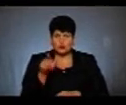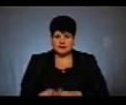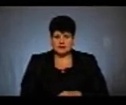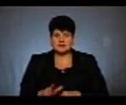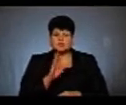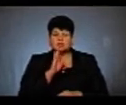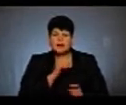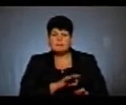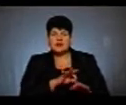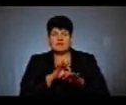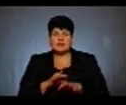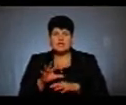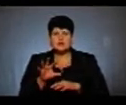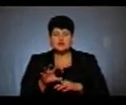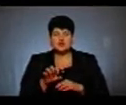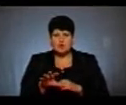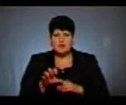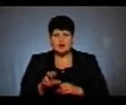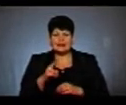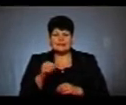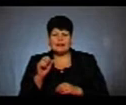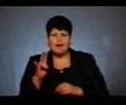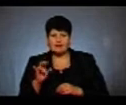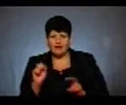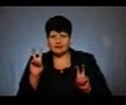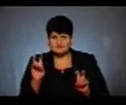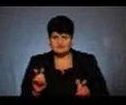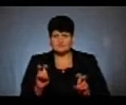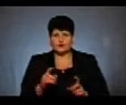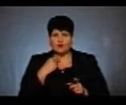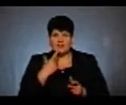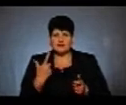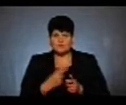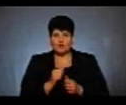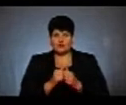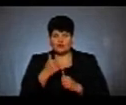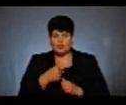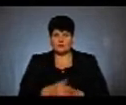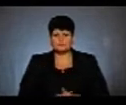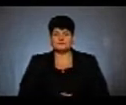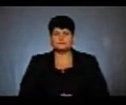жителька привела свою собаку на прізвисько Дана. Каже, вакцинує її щороку.